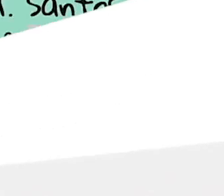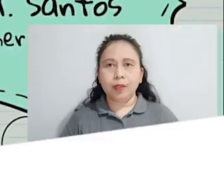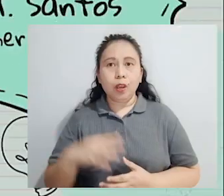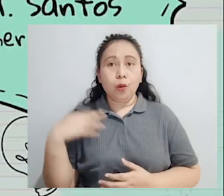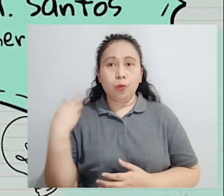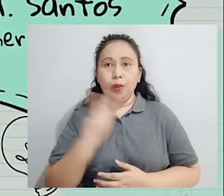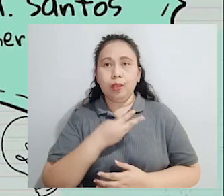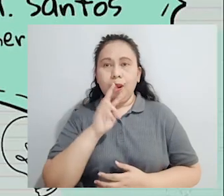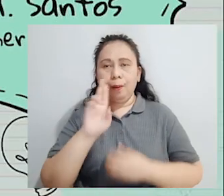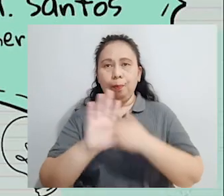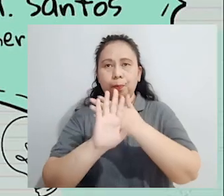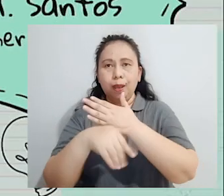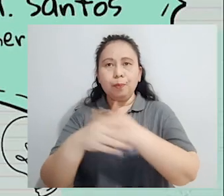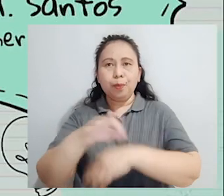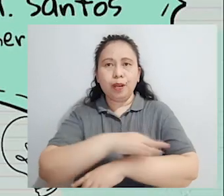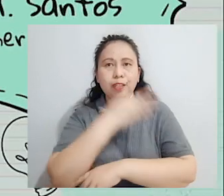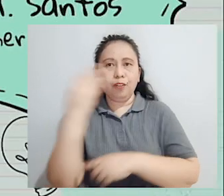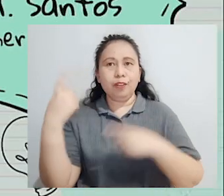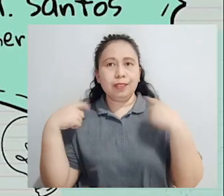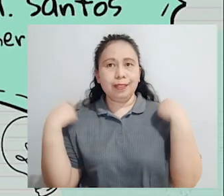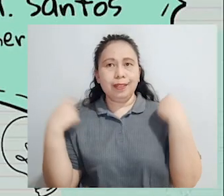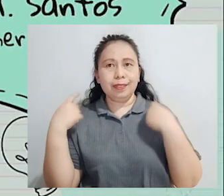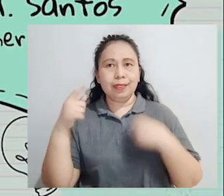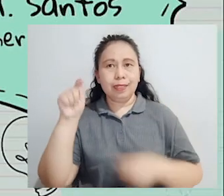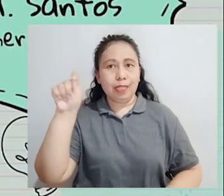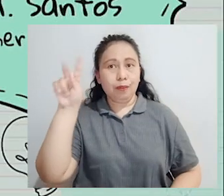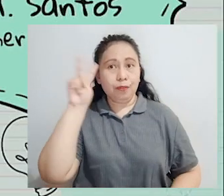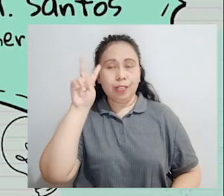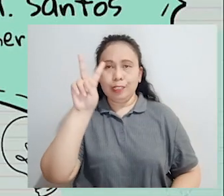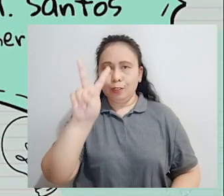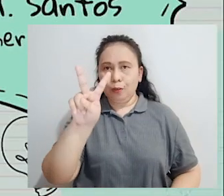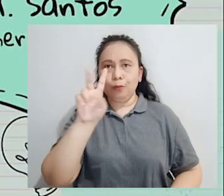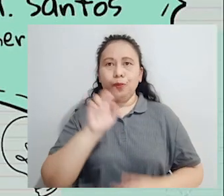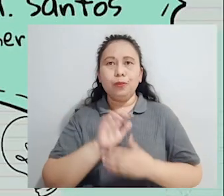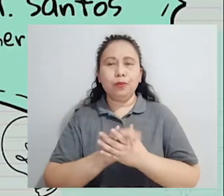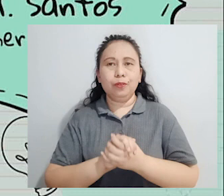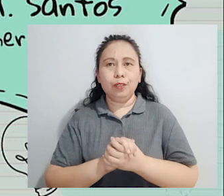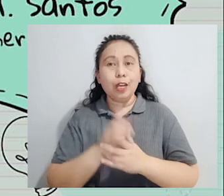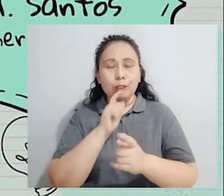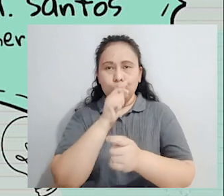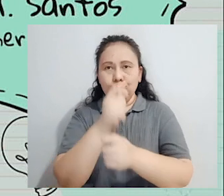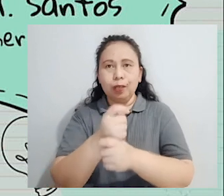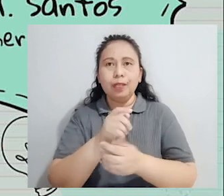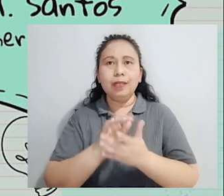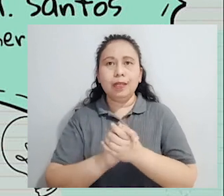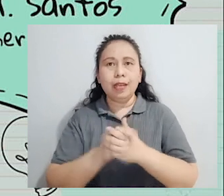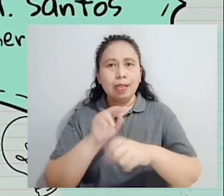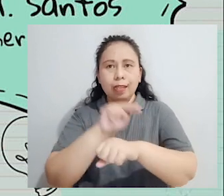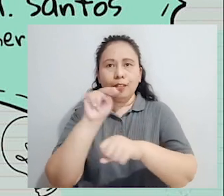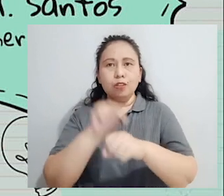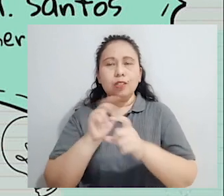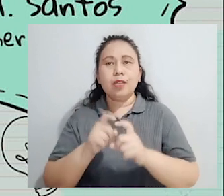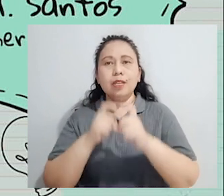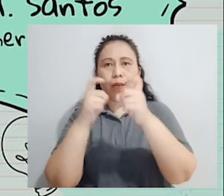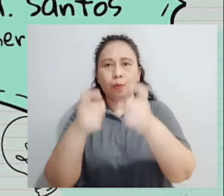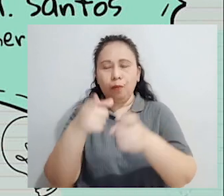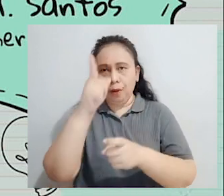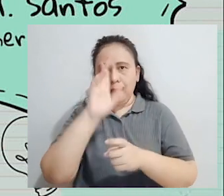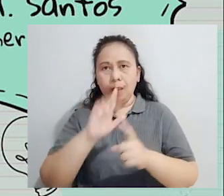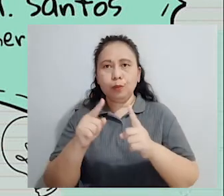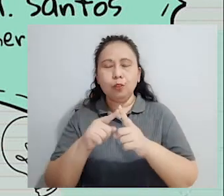We are back at Fernandina Teens TV Season 2. Truly, nature is the gift of God